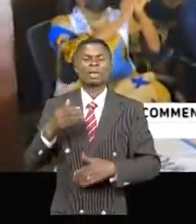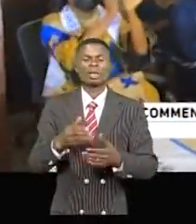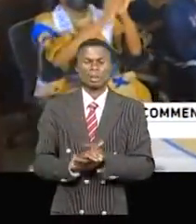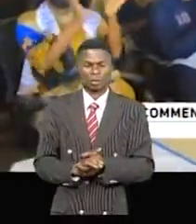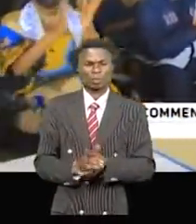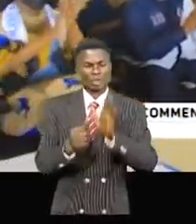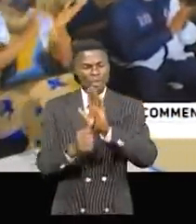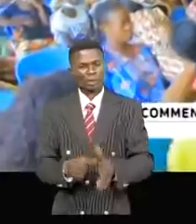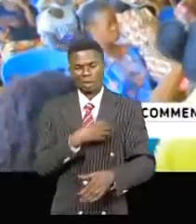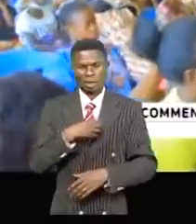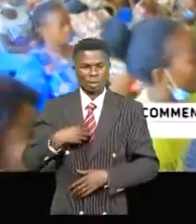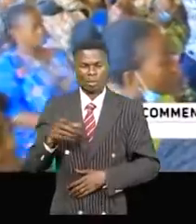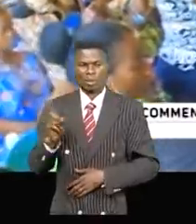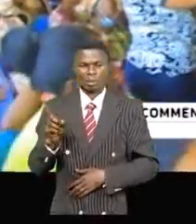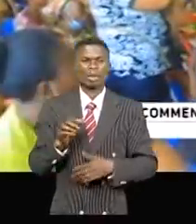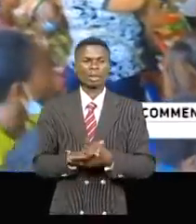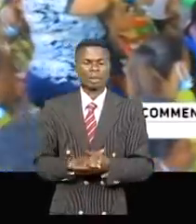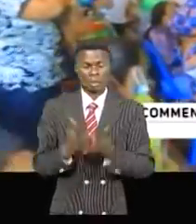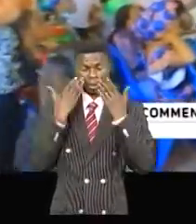image.